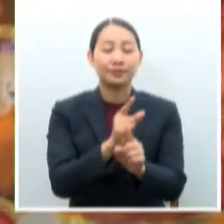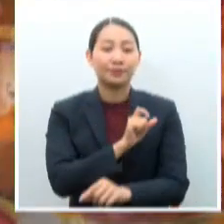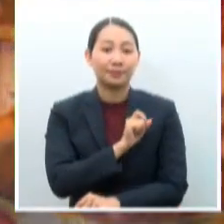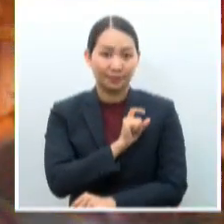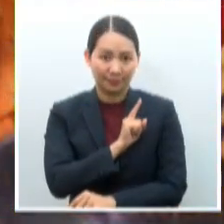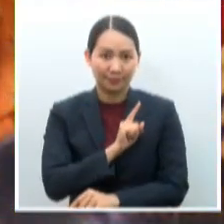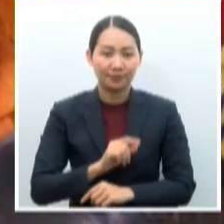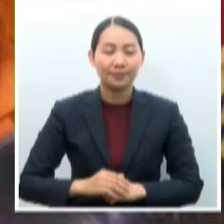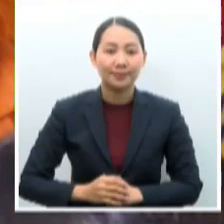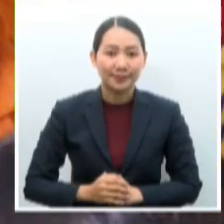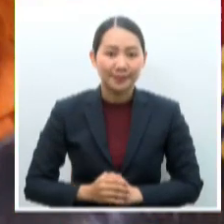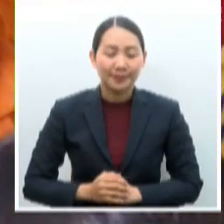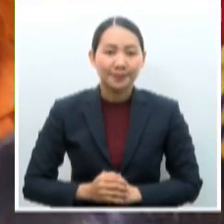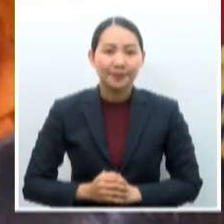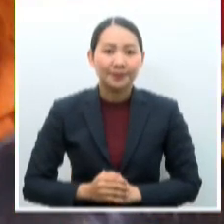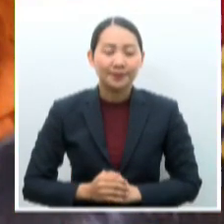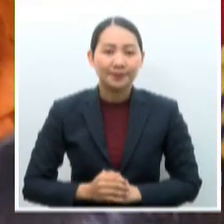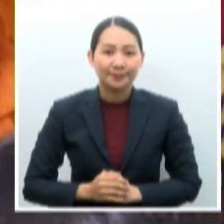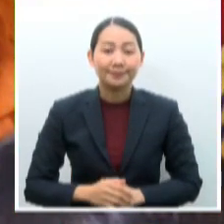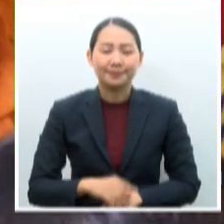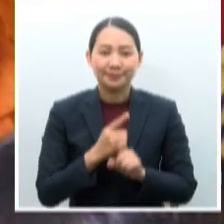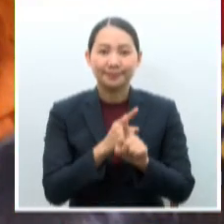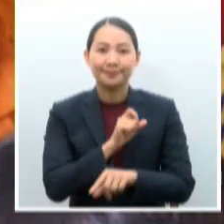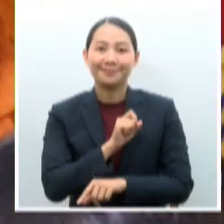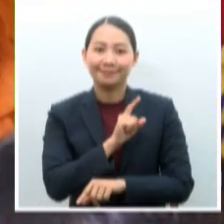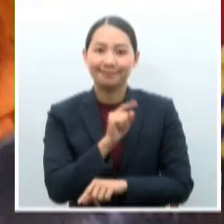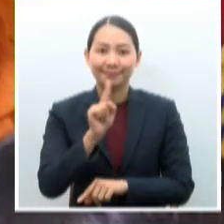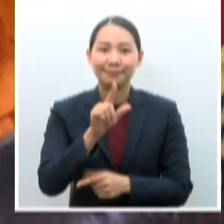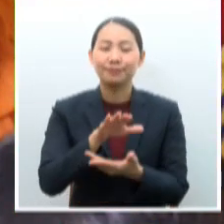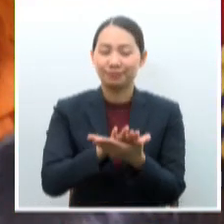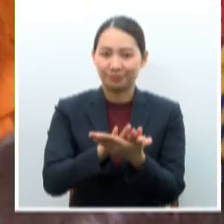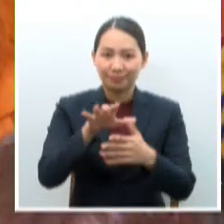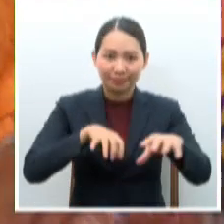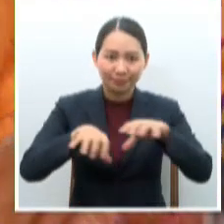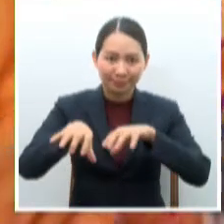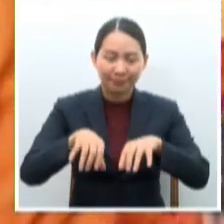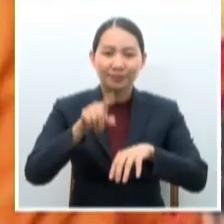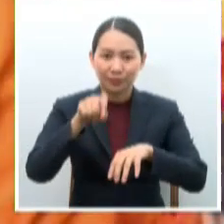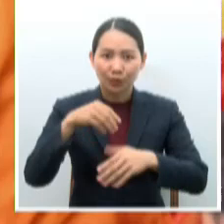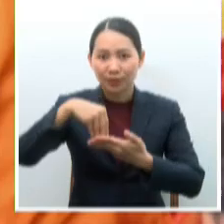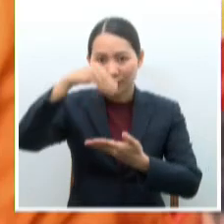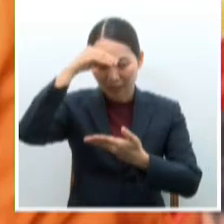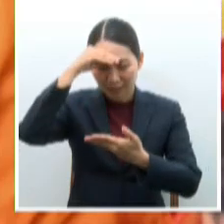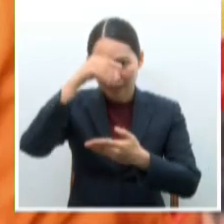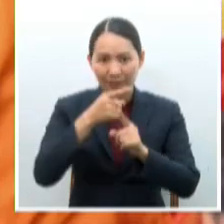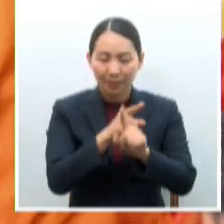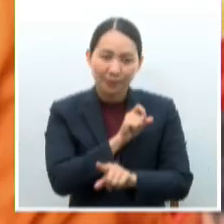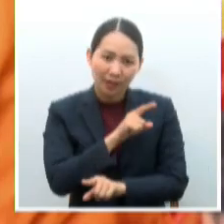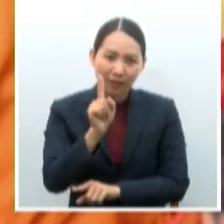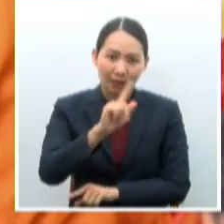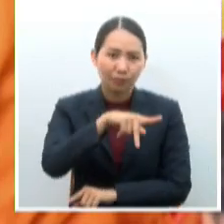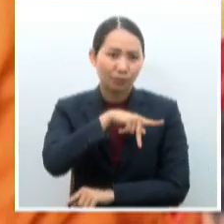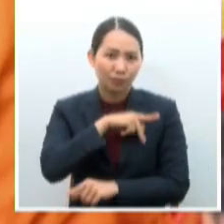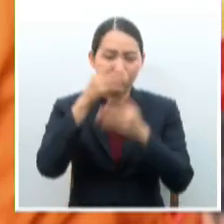นุสรณ์จัดกิจกรรมให้ผู้เรียนปฏิบัติตามหลักและคำสอนของศาสนาที่นับถือโดยการเข้